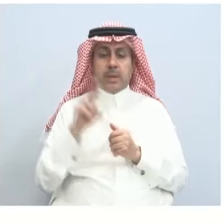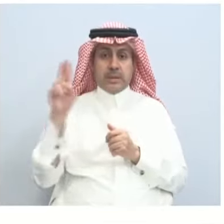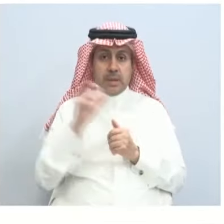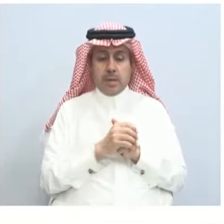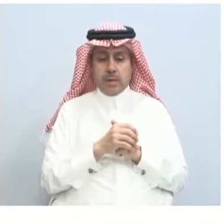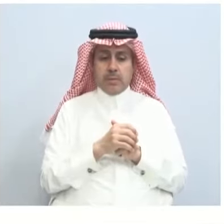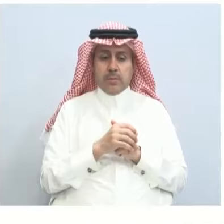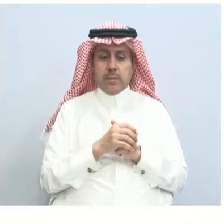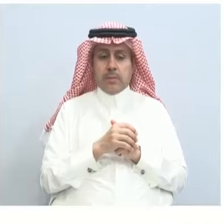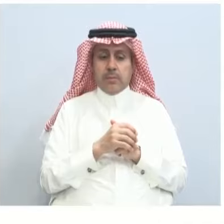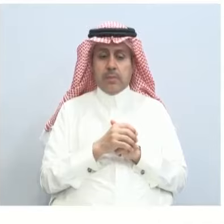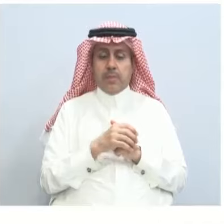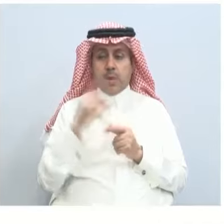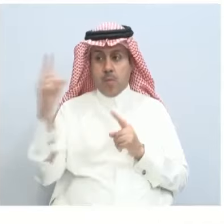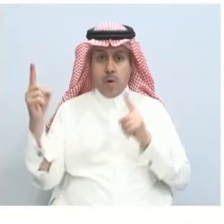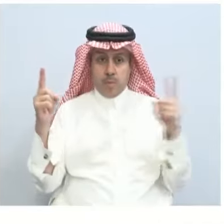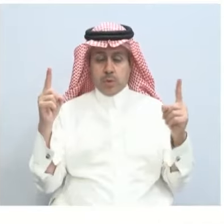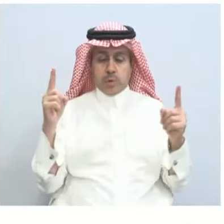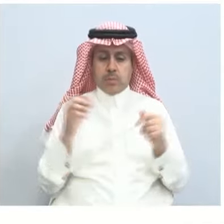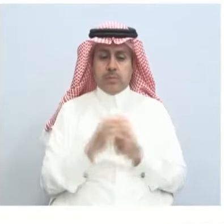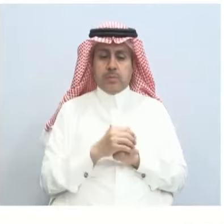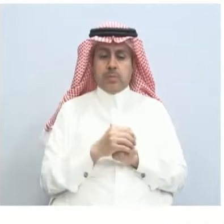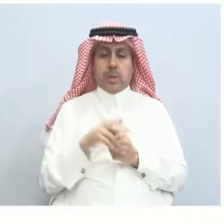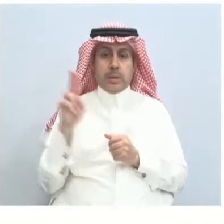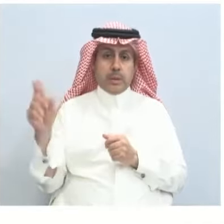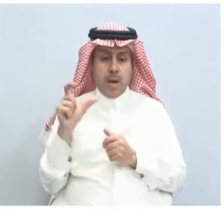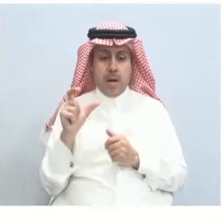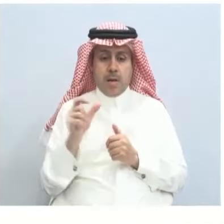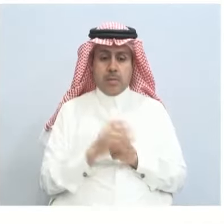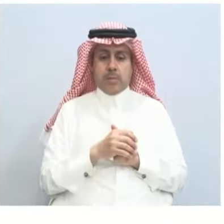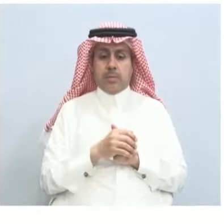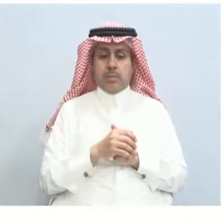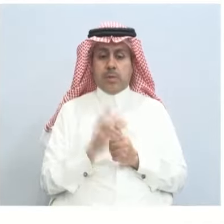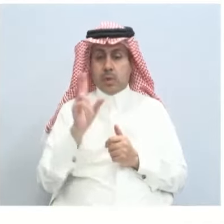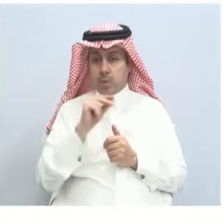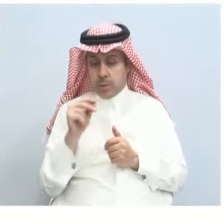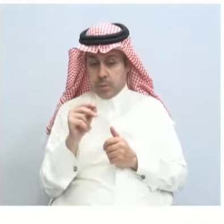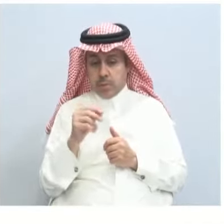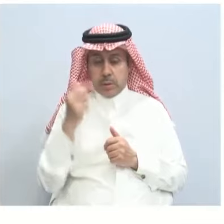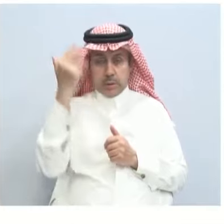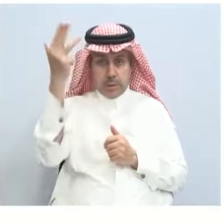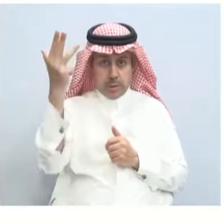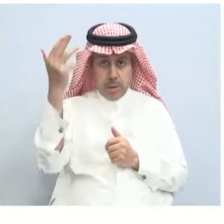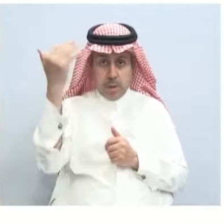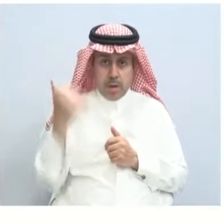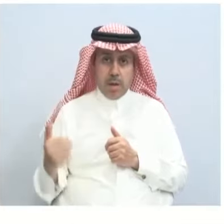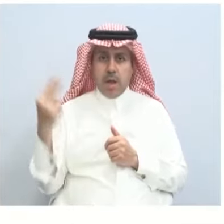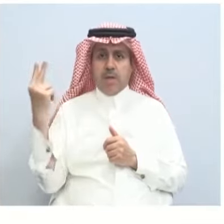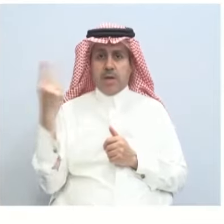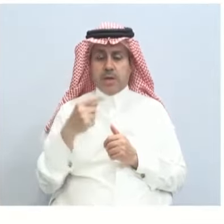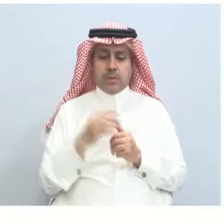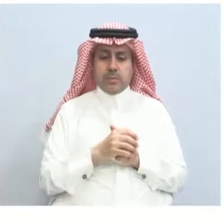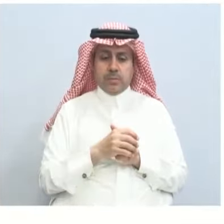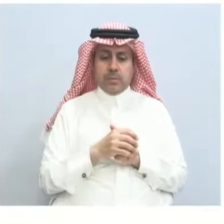يمج ما بين المقابل و المجاور فبالتالي نقول تان ثيتا تساوي المقابل اللي هو ت على المجاور اللي هو 12 وبالتالي